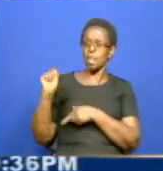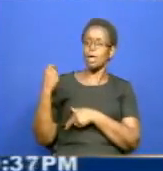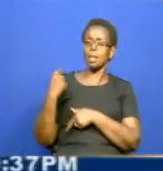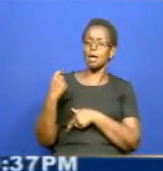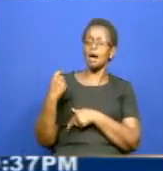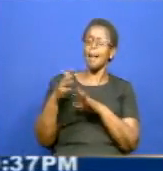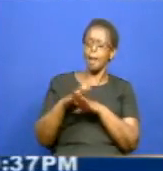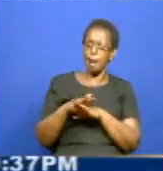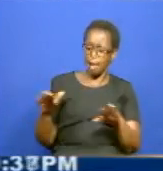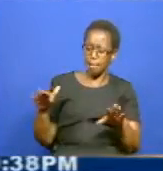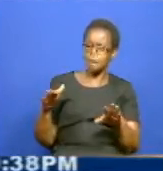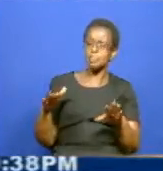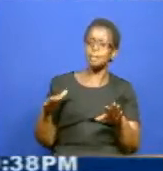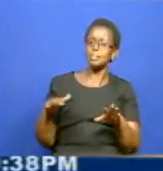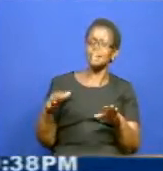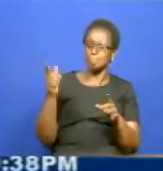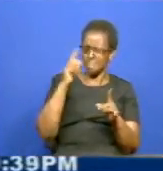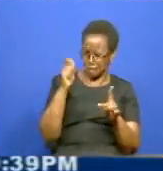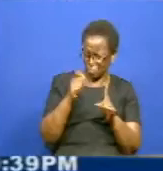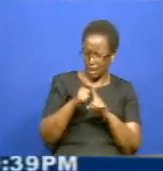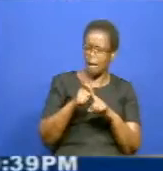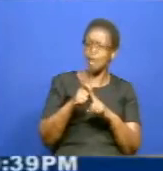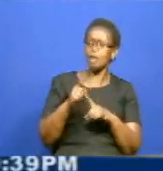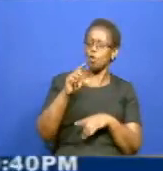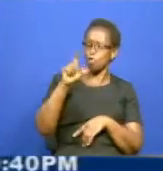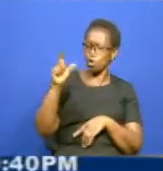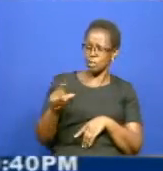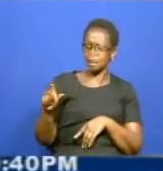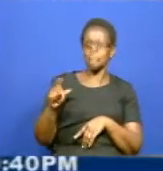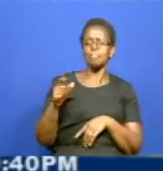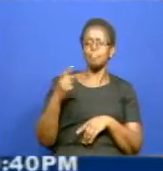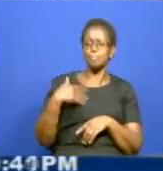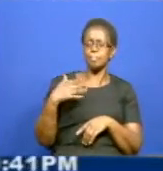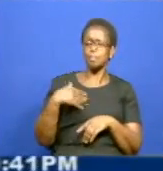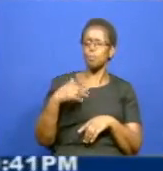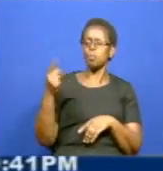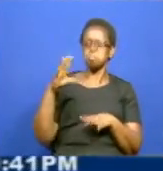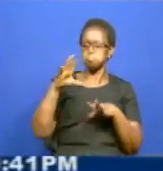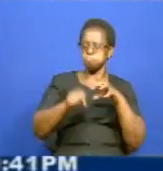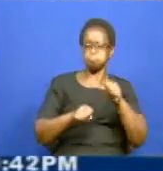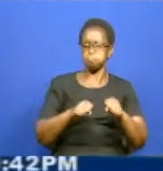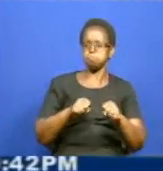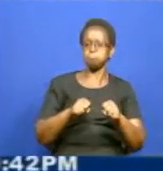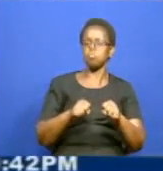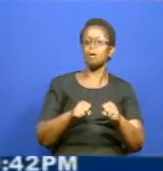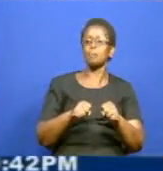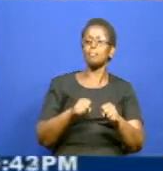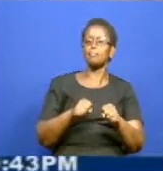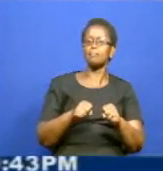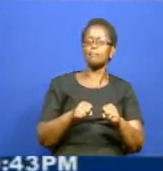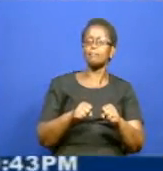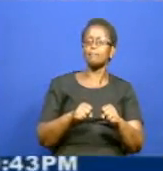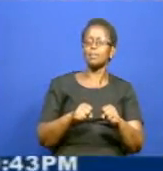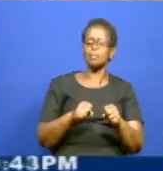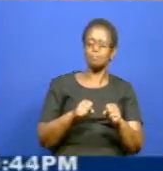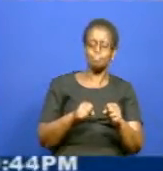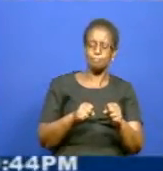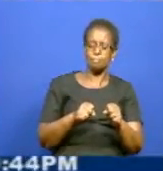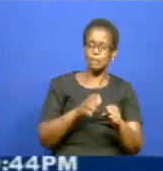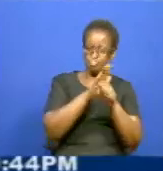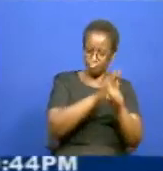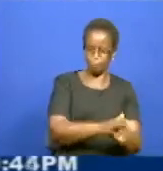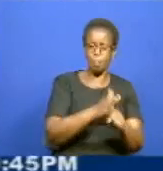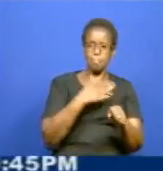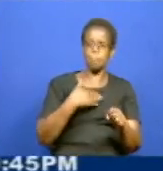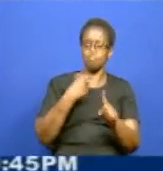hususan zaidi ya pwani yamechukuliwa kwa njia ya dhulma. Ndio sababu tunasema ya kwamba ripoti kama